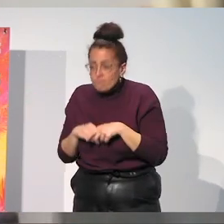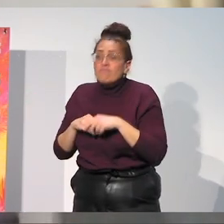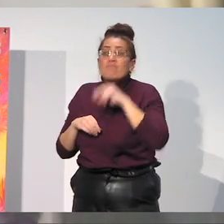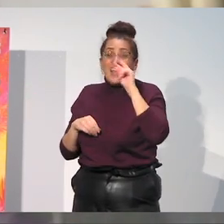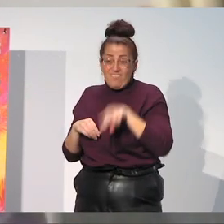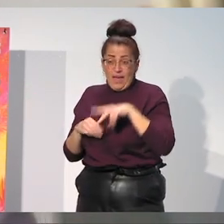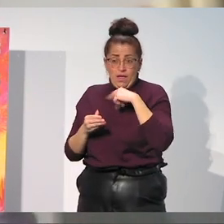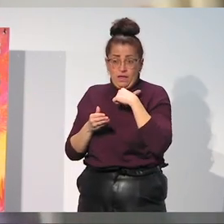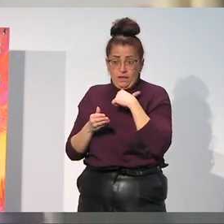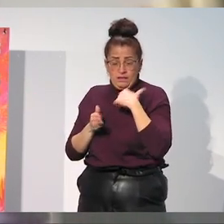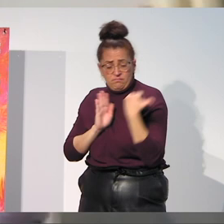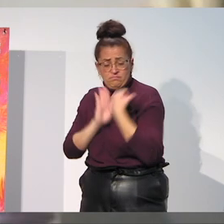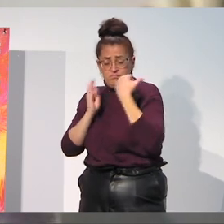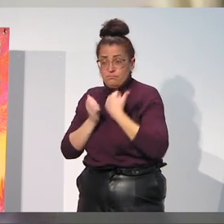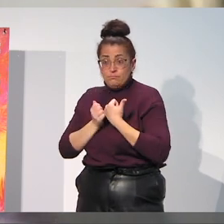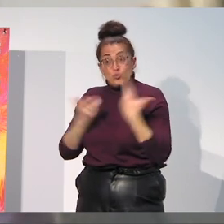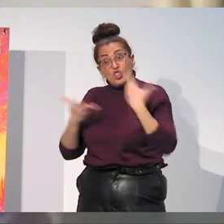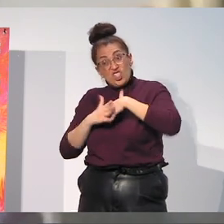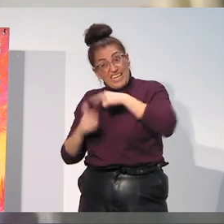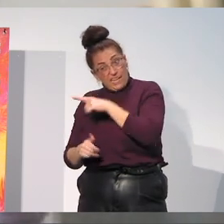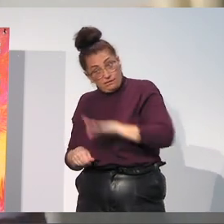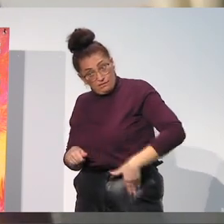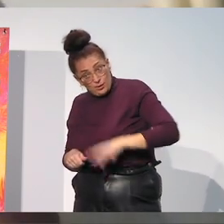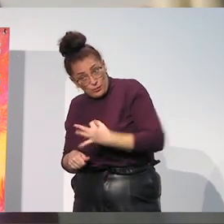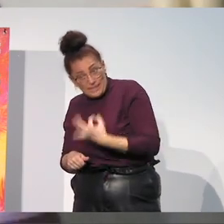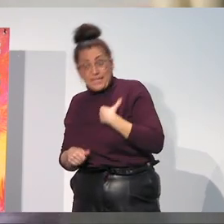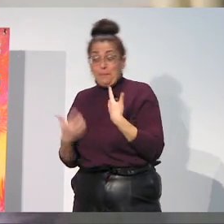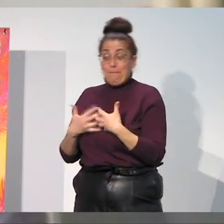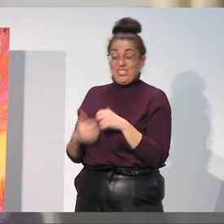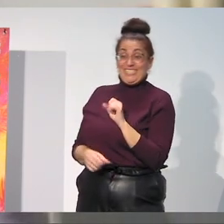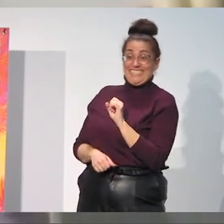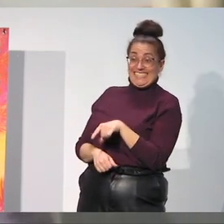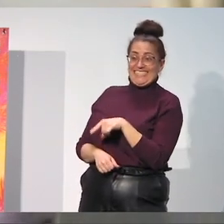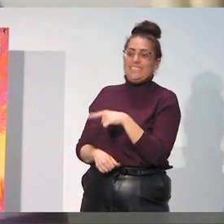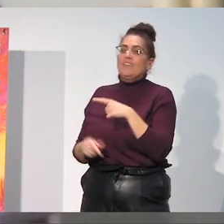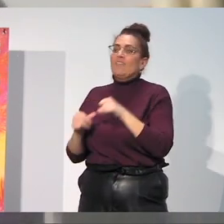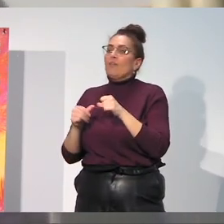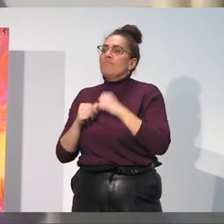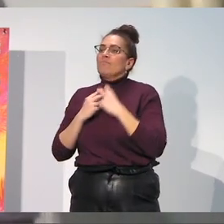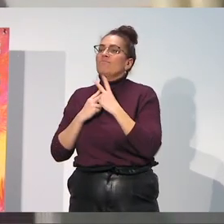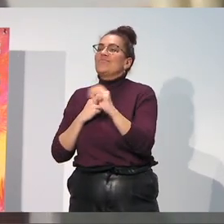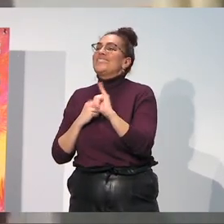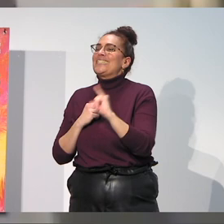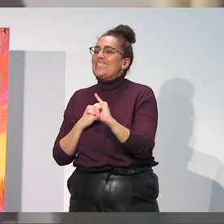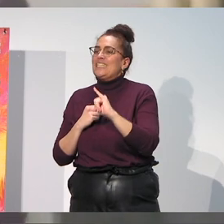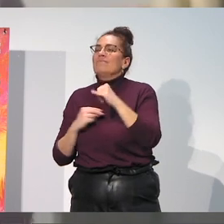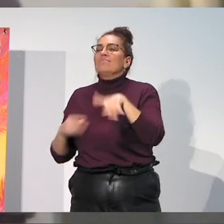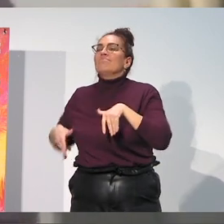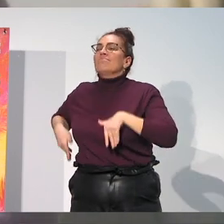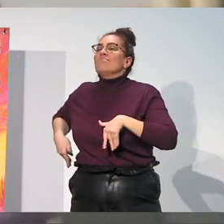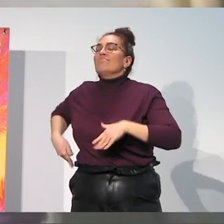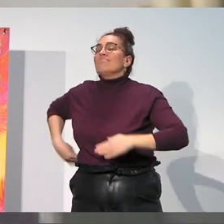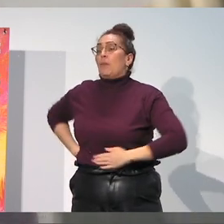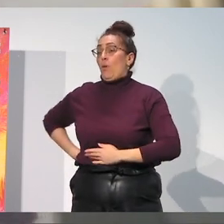de brevets différents, et cette machine Octave, qui est celle qu'il présente devant Napoléon III, encore une fois, il ne lui a sans doute pas donné de